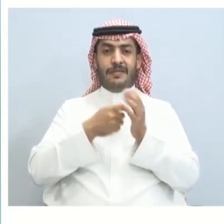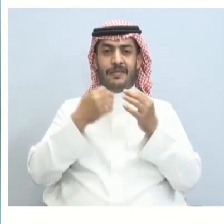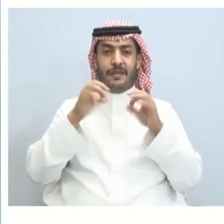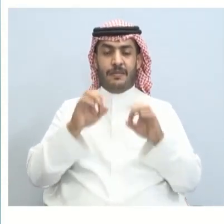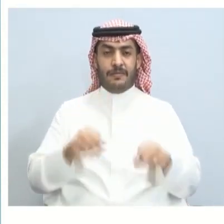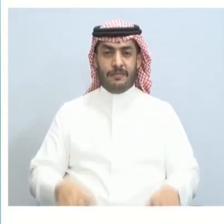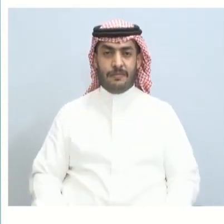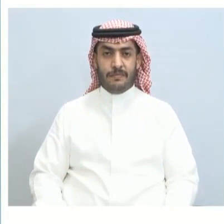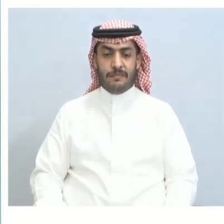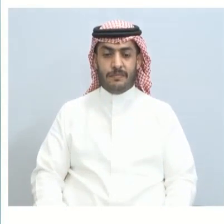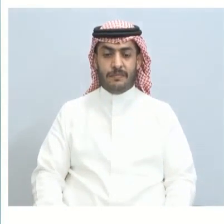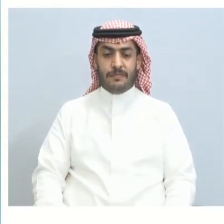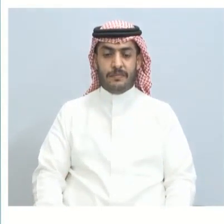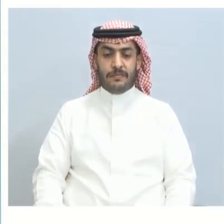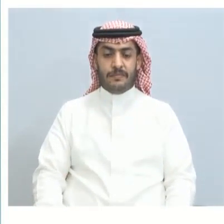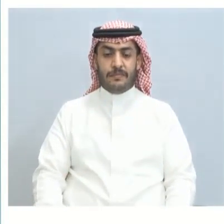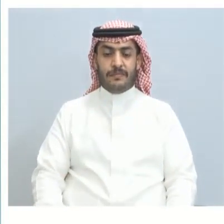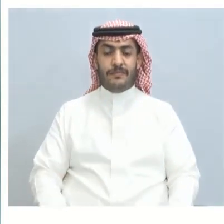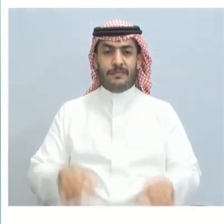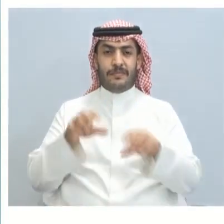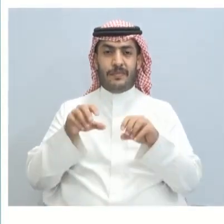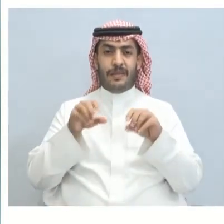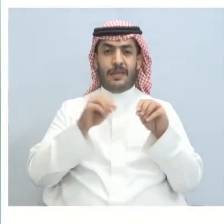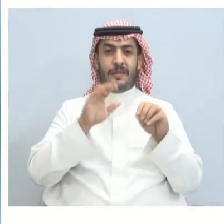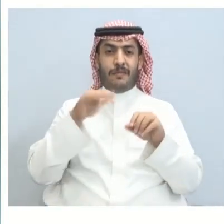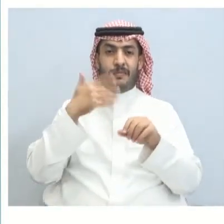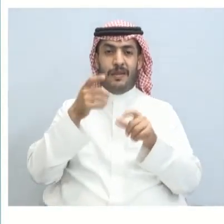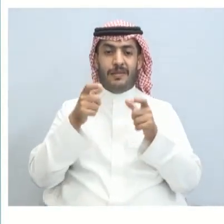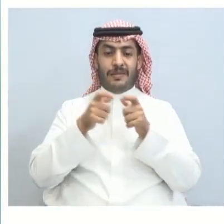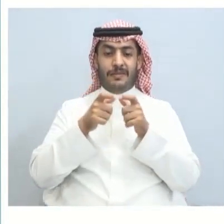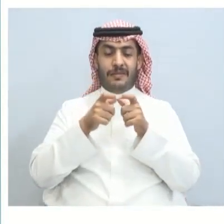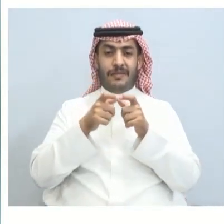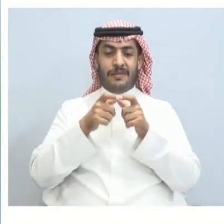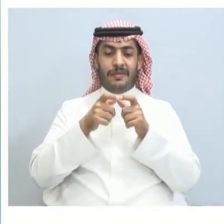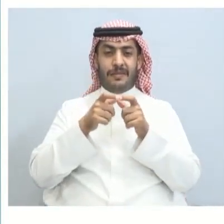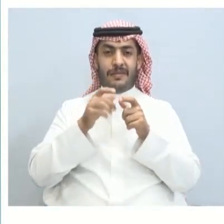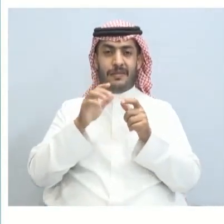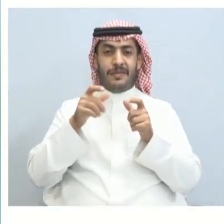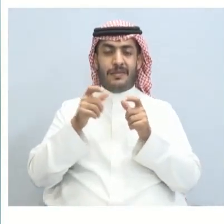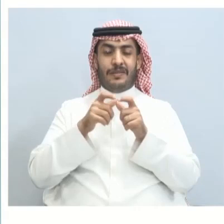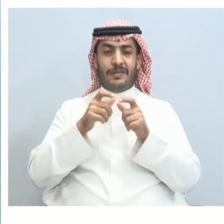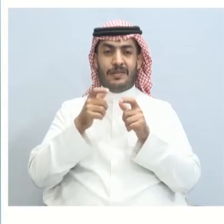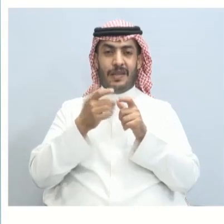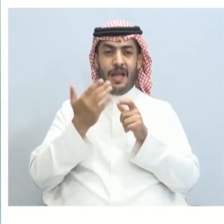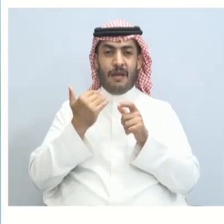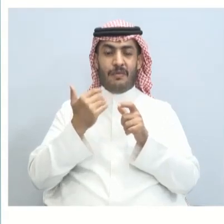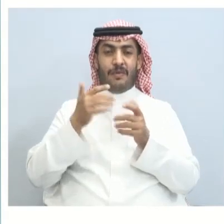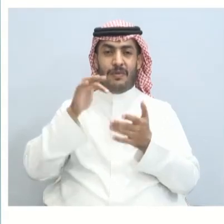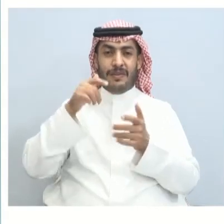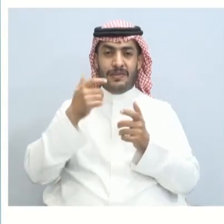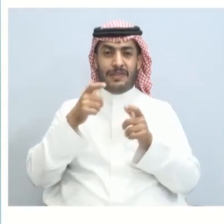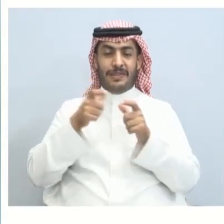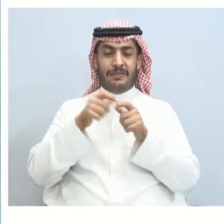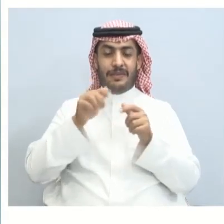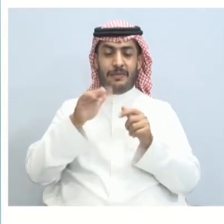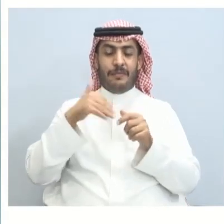هذا الامر الان ننتقل الى بعد الاجتماع اذا انتهينا مرحله الاجتماع وايضا قد يكون هك مهام لم تذكر